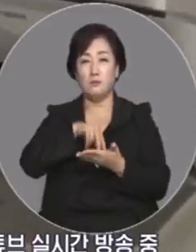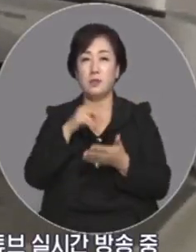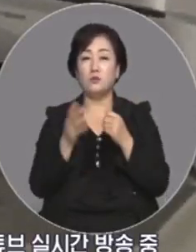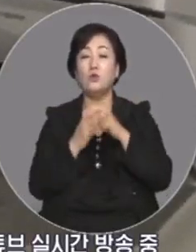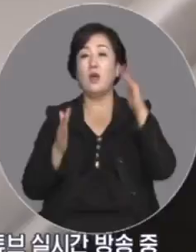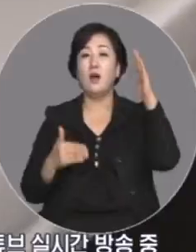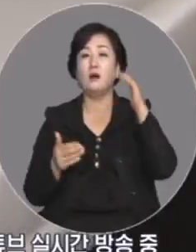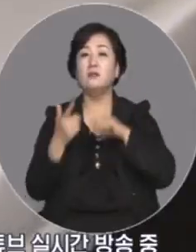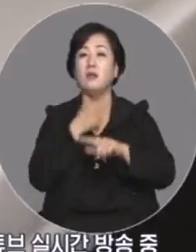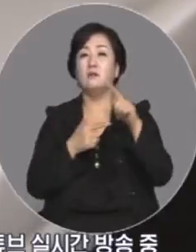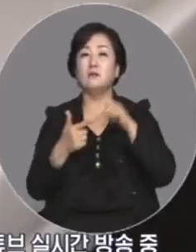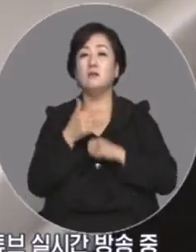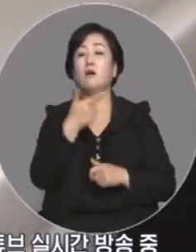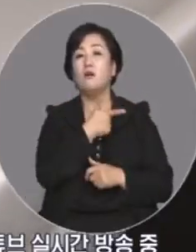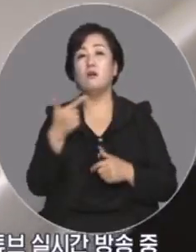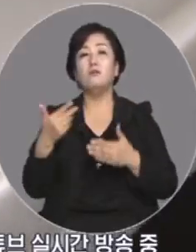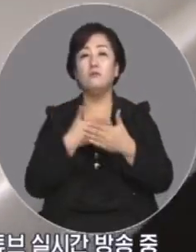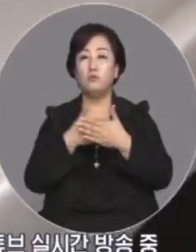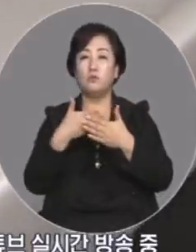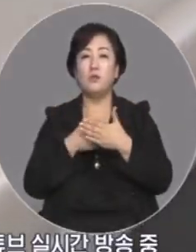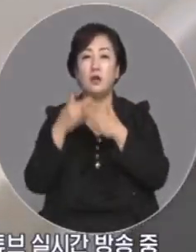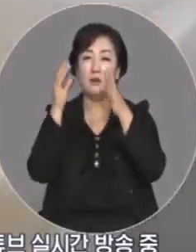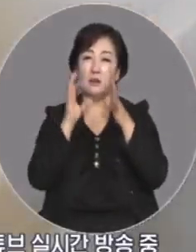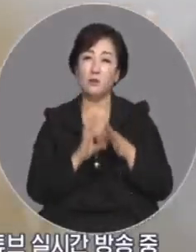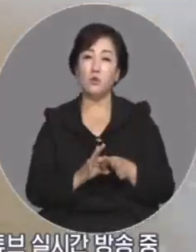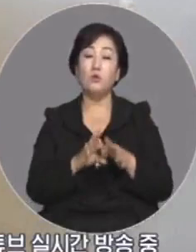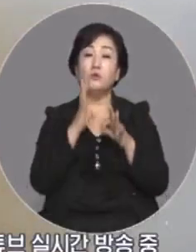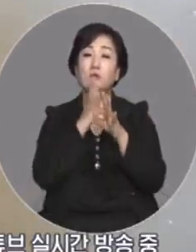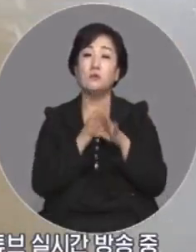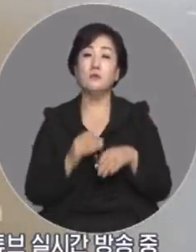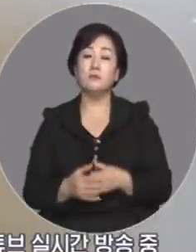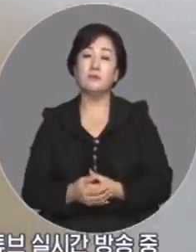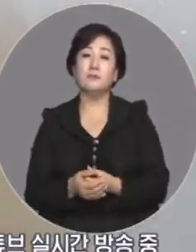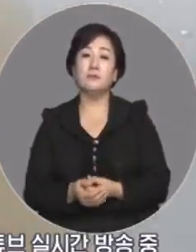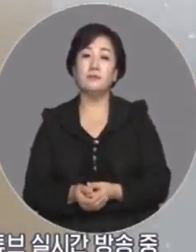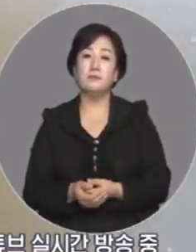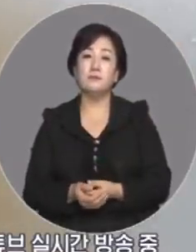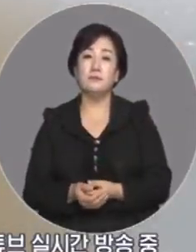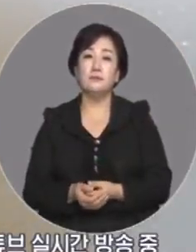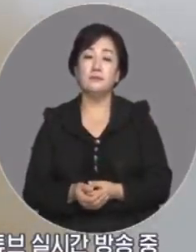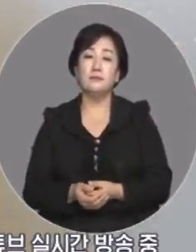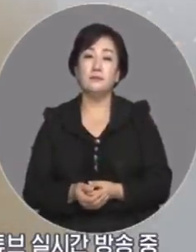학생들의 불안은 당분간 해소되기 어려울 것으로 보입니다. UBC 뉴스 신혜지입니다.